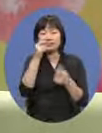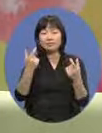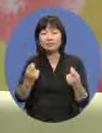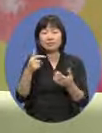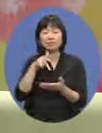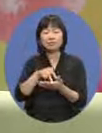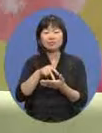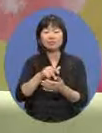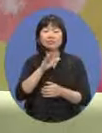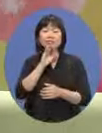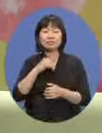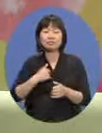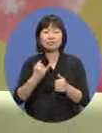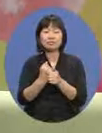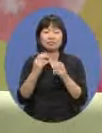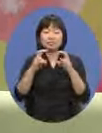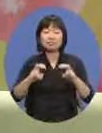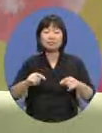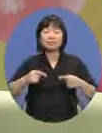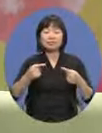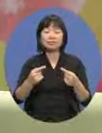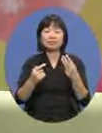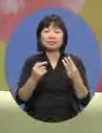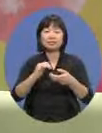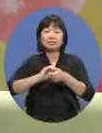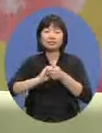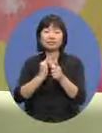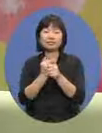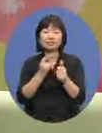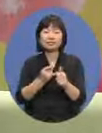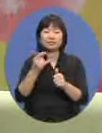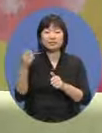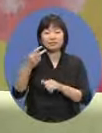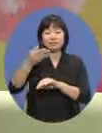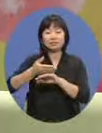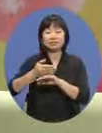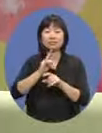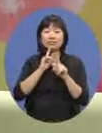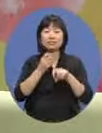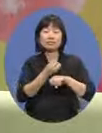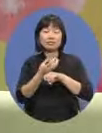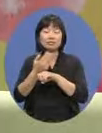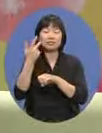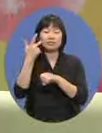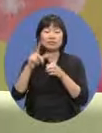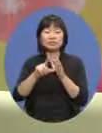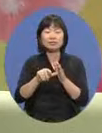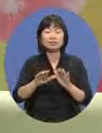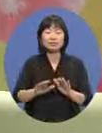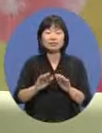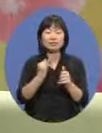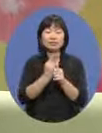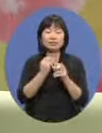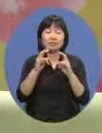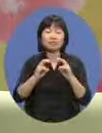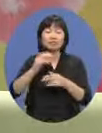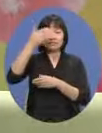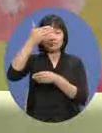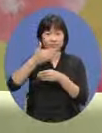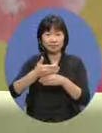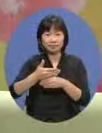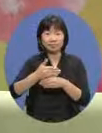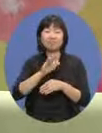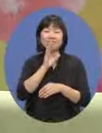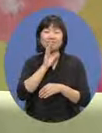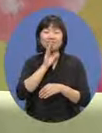그런 네. 면에서는 정말 저희 부부캠프에 참여해 주신 이 새쌍이 부부께 다시 한번 감사의 말씀을 네. 드리고요. 자, 다음 이 시간에는 부부캠프 대단원의 마늘을